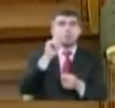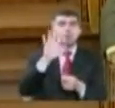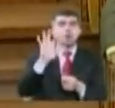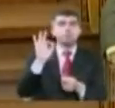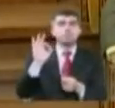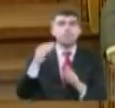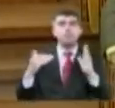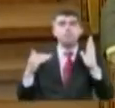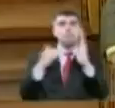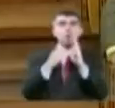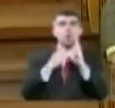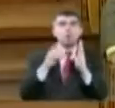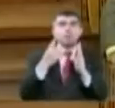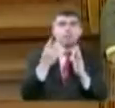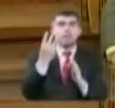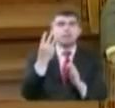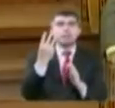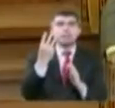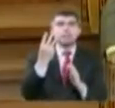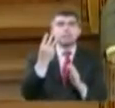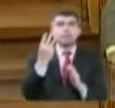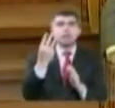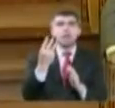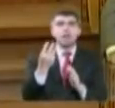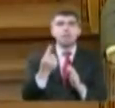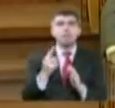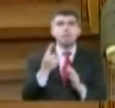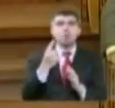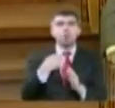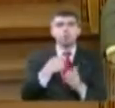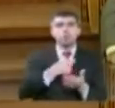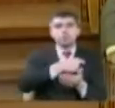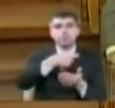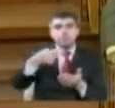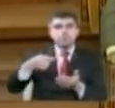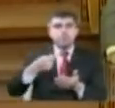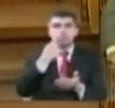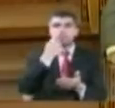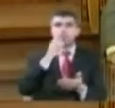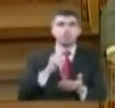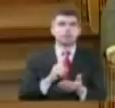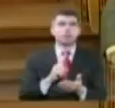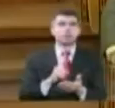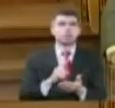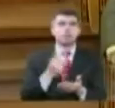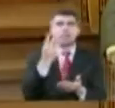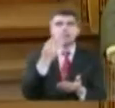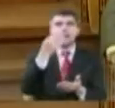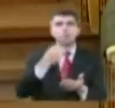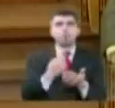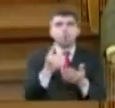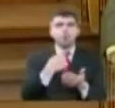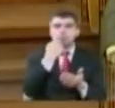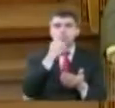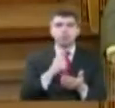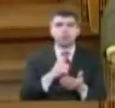تكلفته، ساهمته ب 30 الف درهم التي رفضناها، ما بغيناش ناخذوها. 30 الف درهم ما عندنا ما نديروا بها. فلذلك هذا الشيء يجب ان